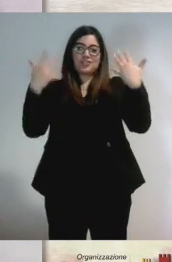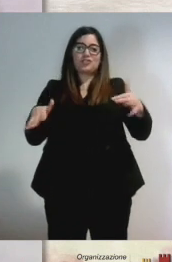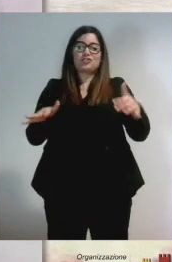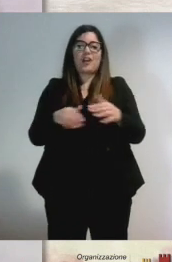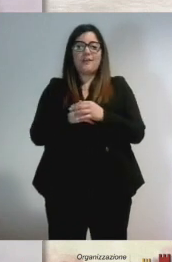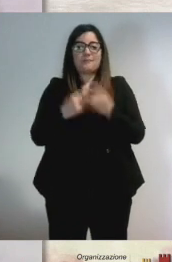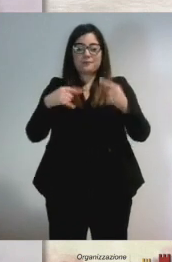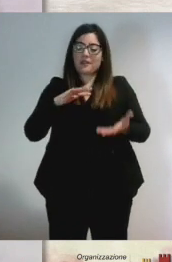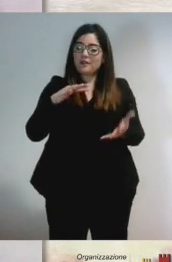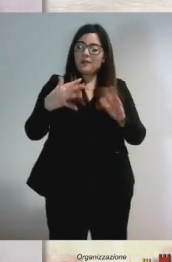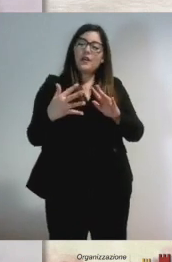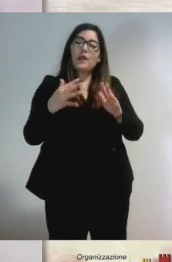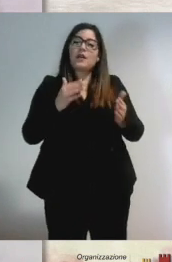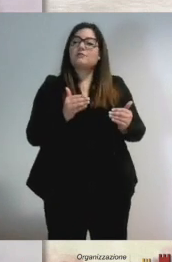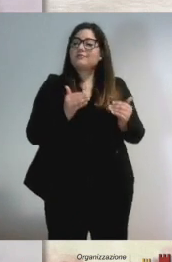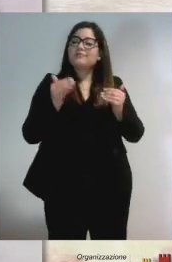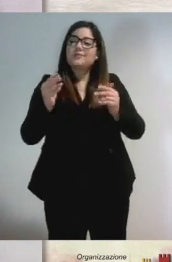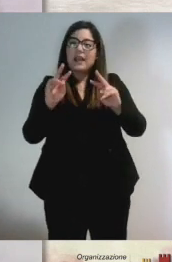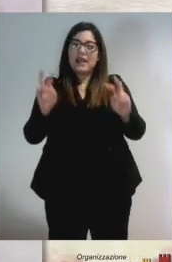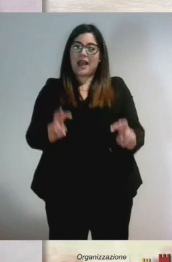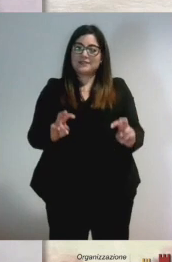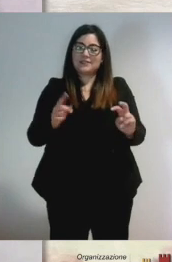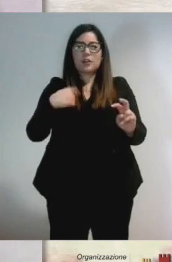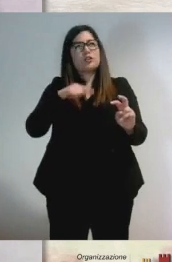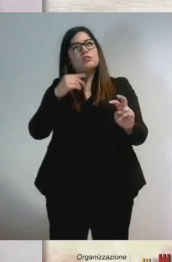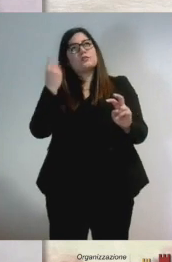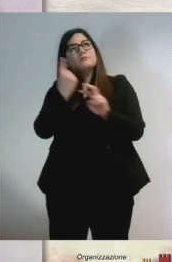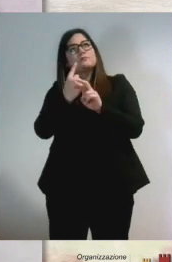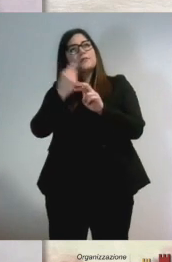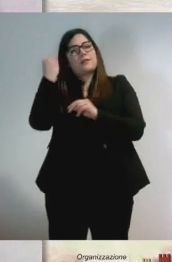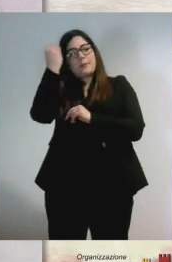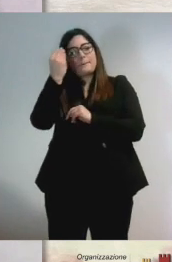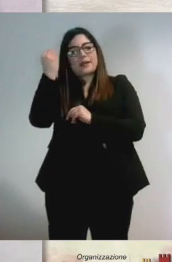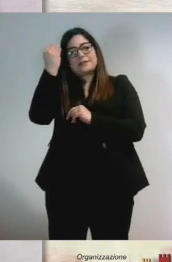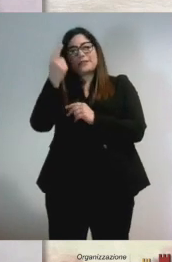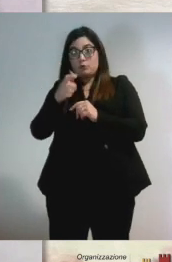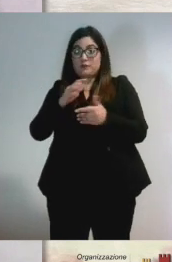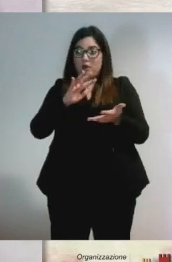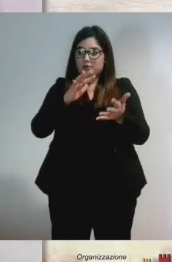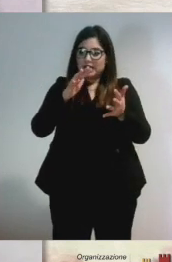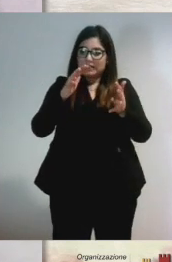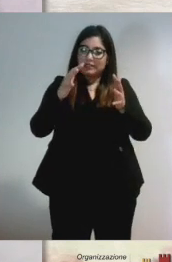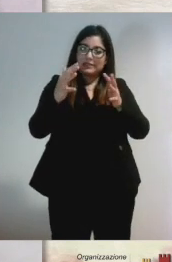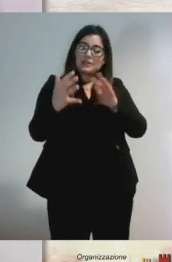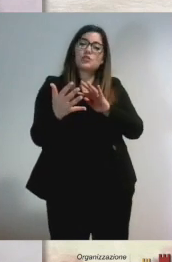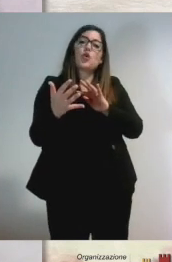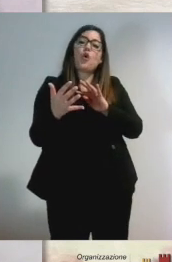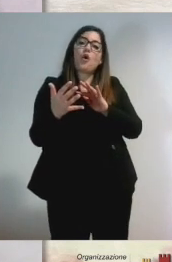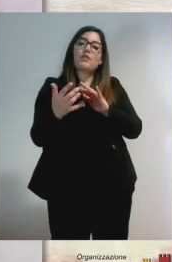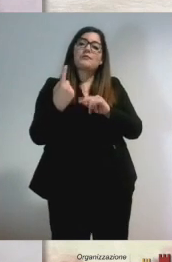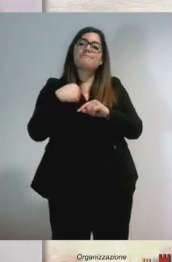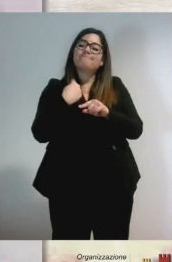sull'elettrico che ci deve far pensare perché dobbiamo accompagnare questa transizione Con delle modifiche